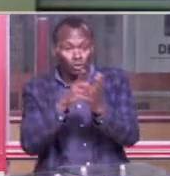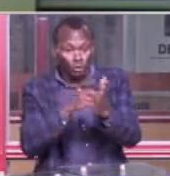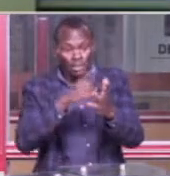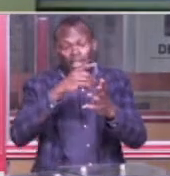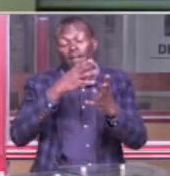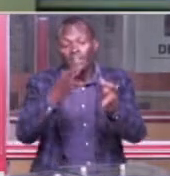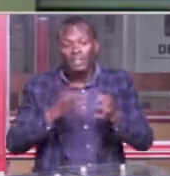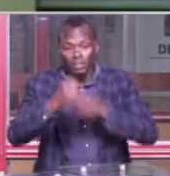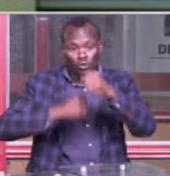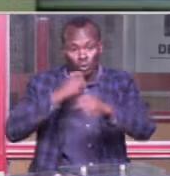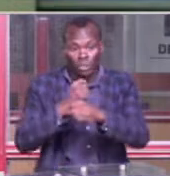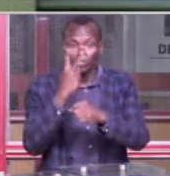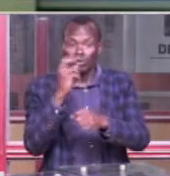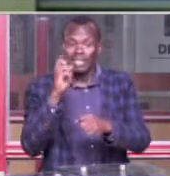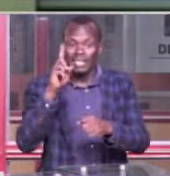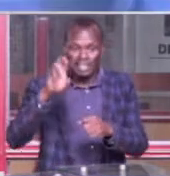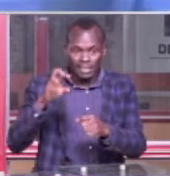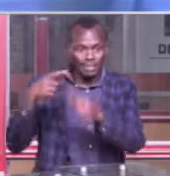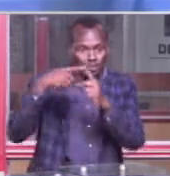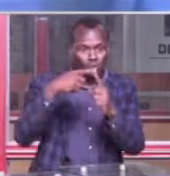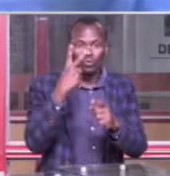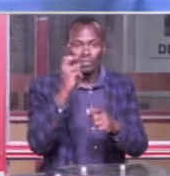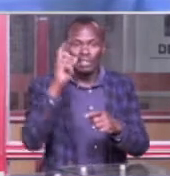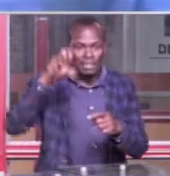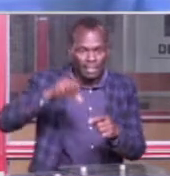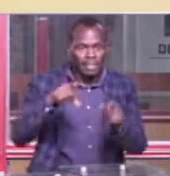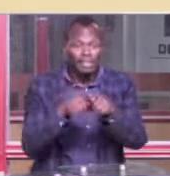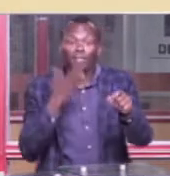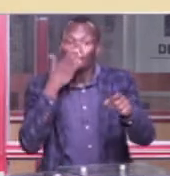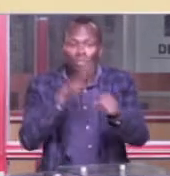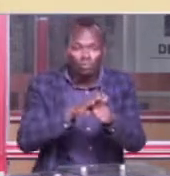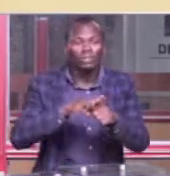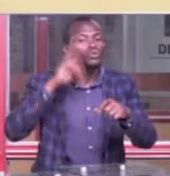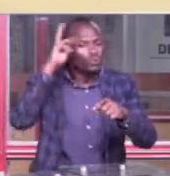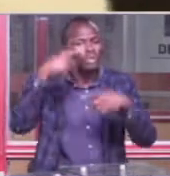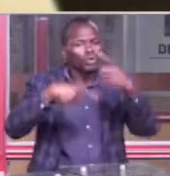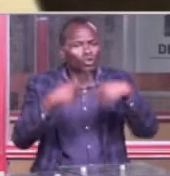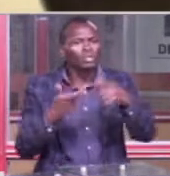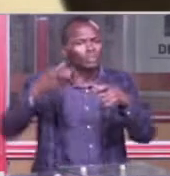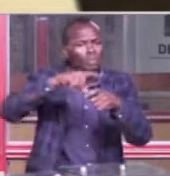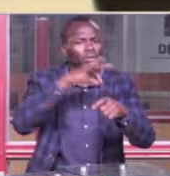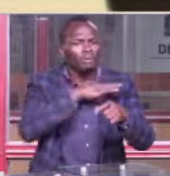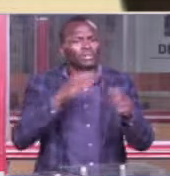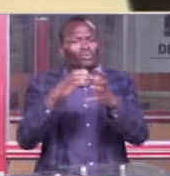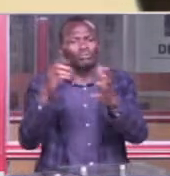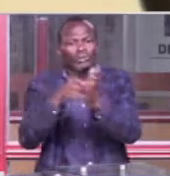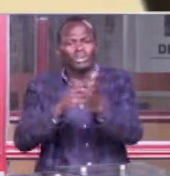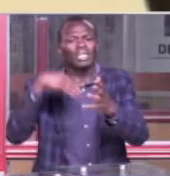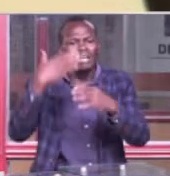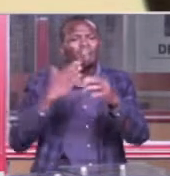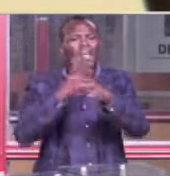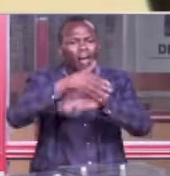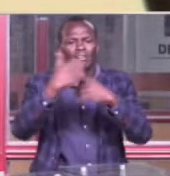2018-2019 era n'esuubiza okukikola nga buli luvannyuma lwa myaka etaano. Dr. Jane Ruth Acheng, minisita y'ebyobulamu wano mu